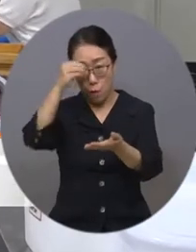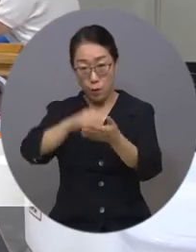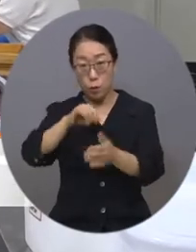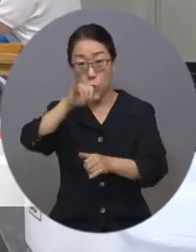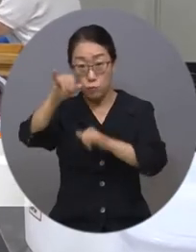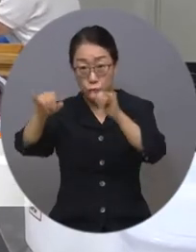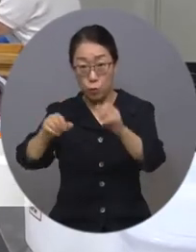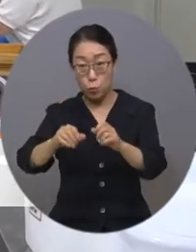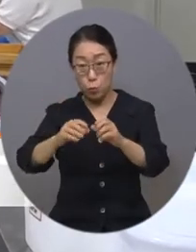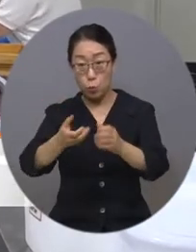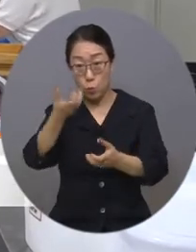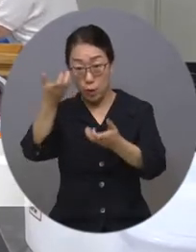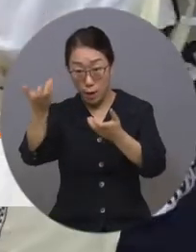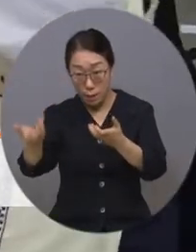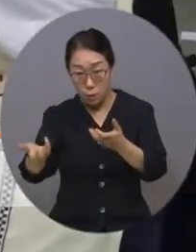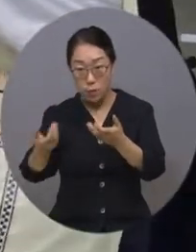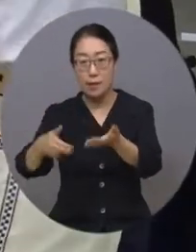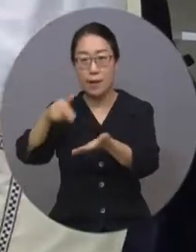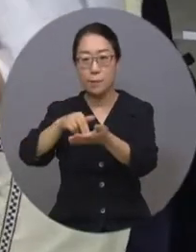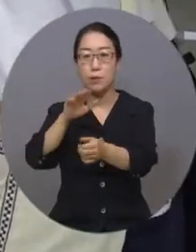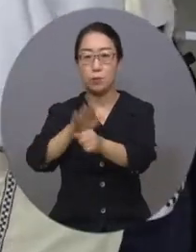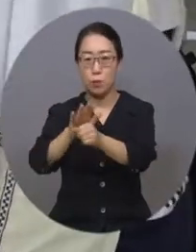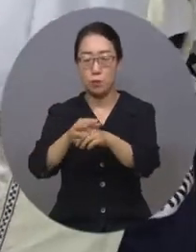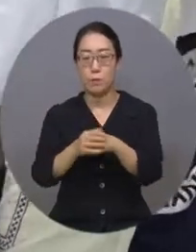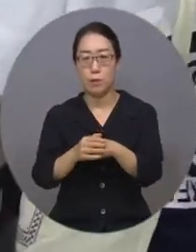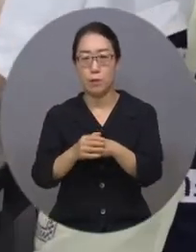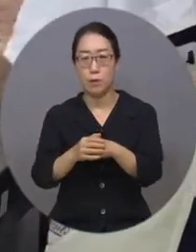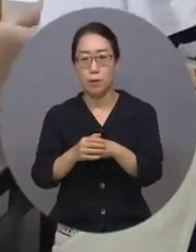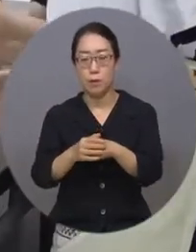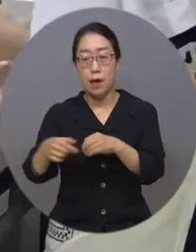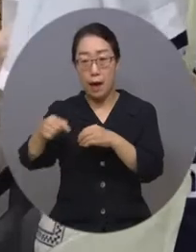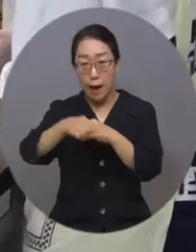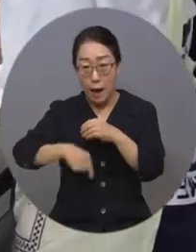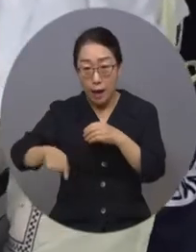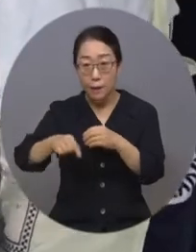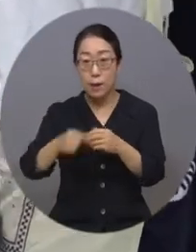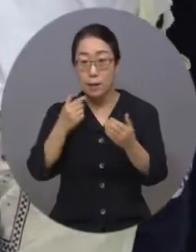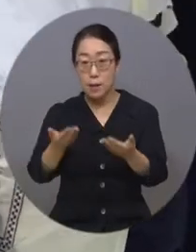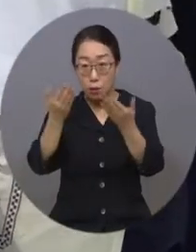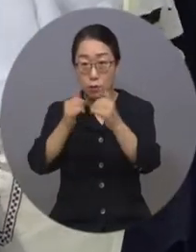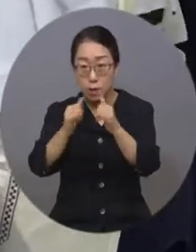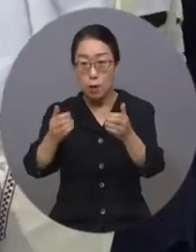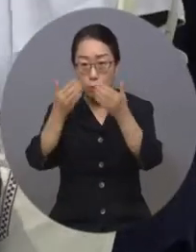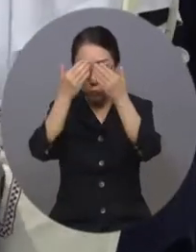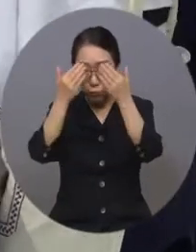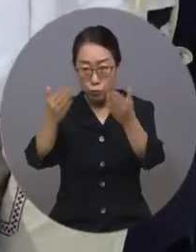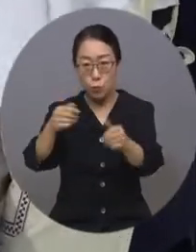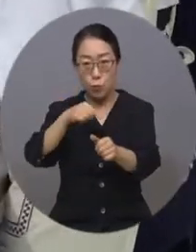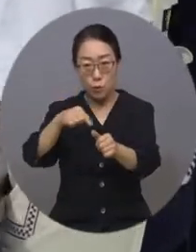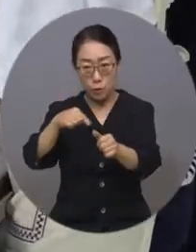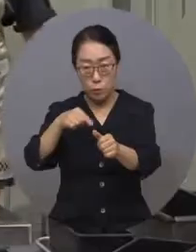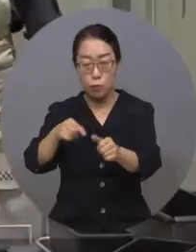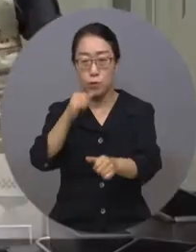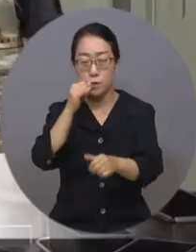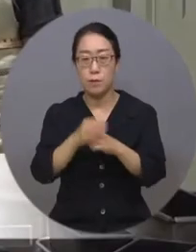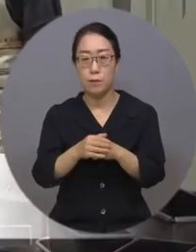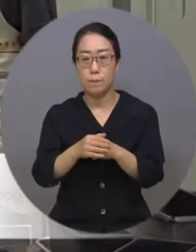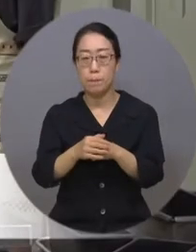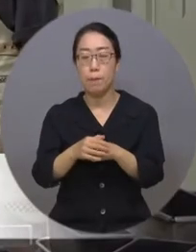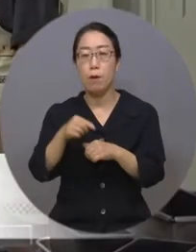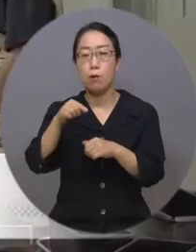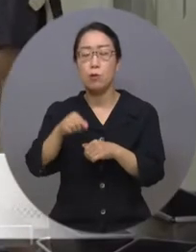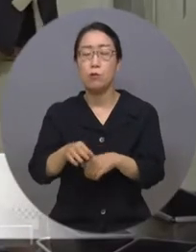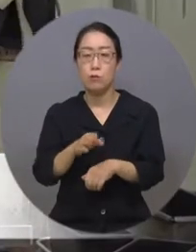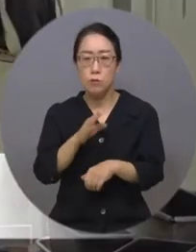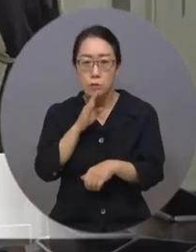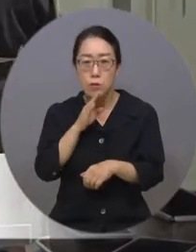있도록 지원했습니다. 국내 봉사자들을 위한 무료 제빵 교육도 함께 진행하고 있습니다. This will